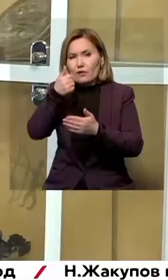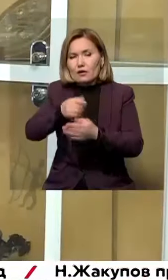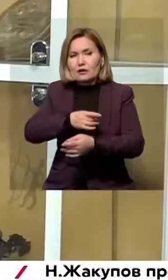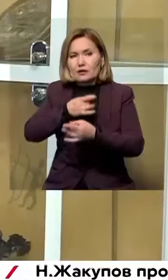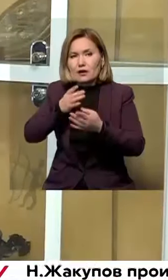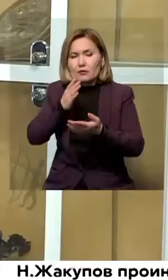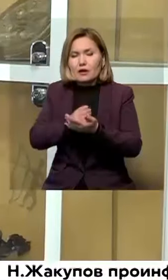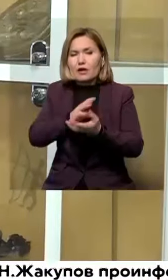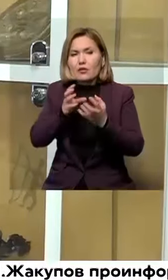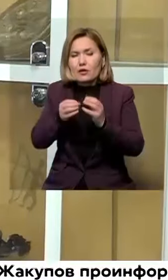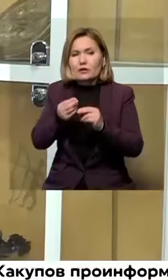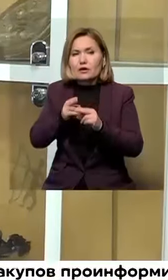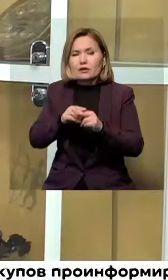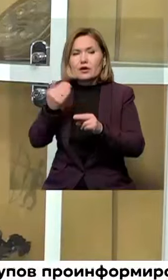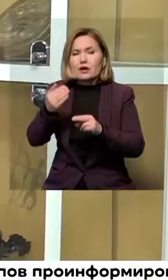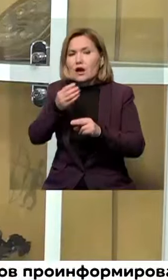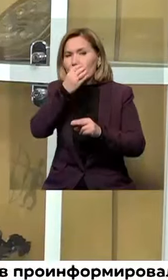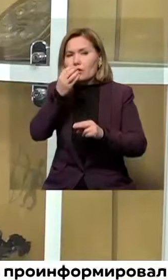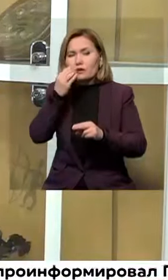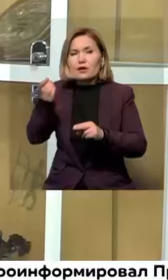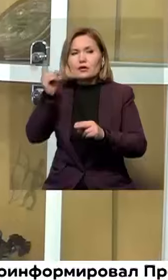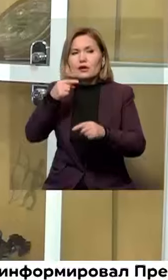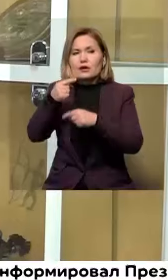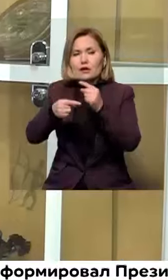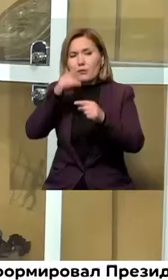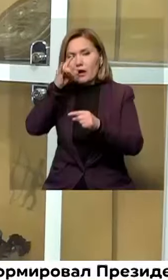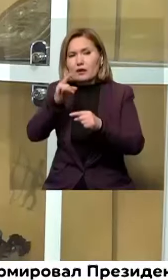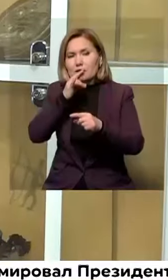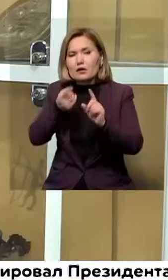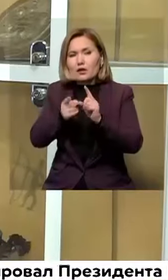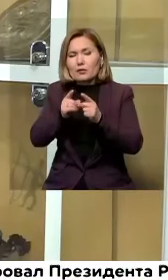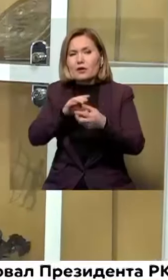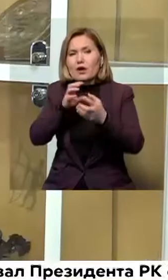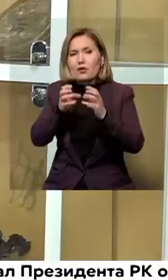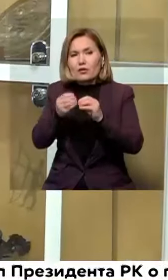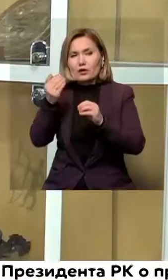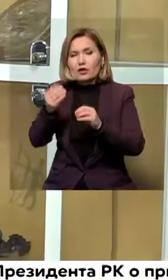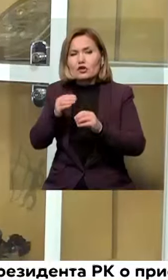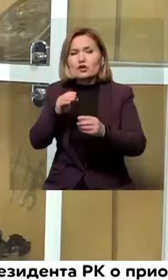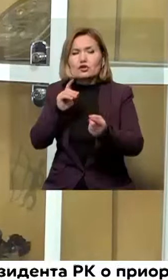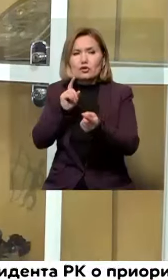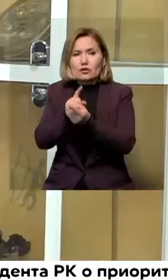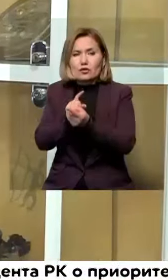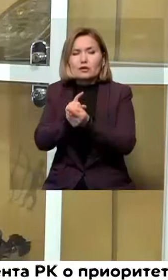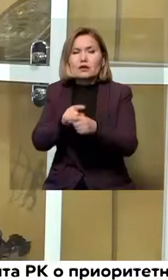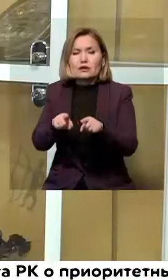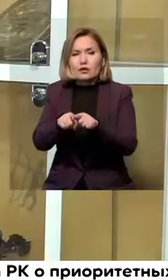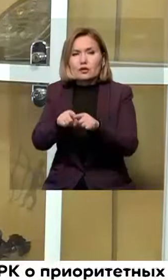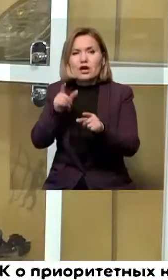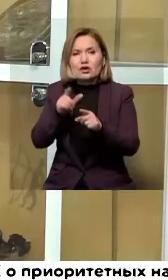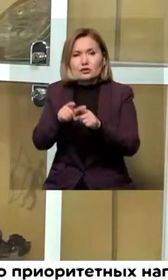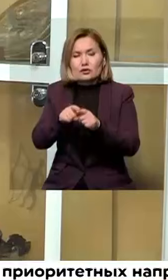кезде оларда Золгох деген дәстүр бар екен. Қазақшаға аударғанда Золгох жолығу дегенді білдіреді.